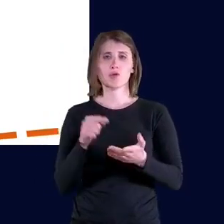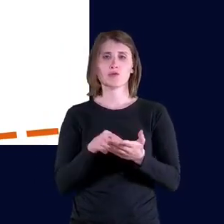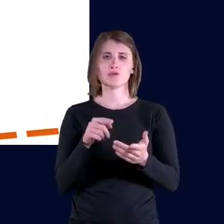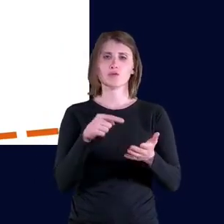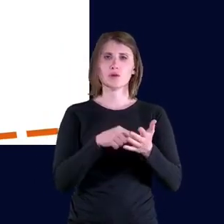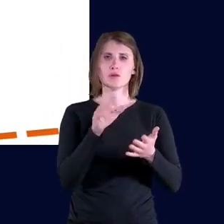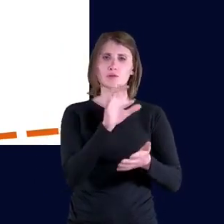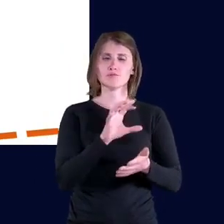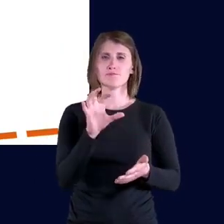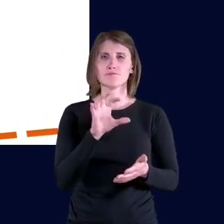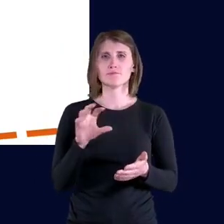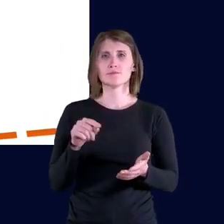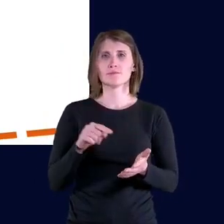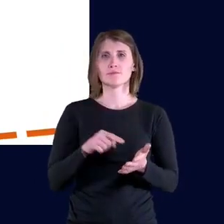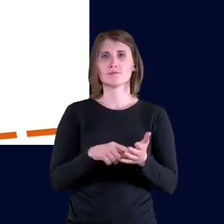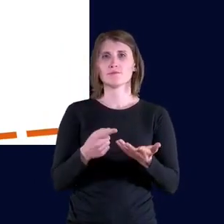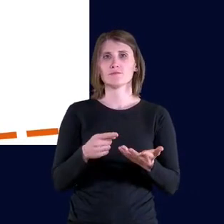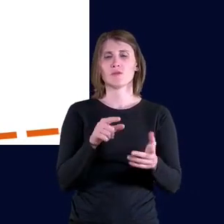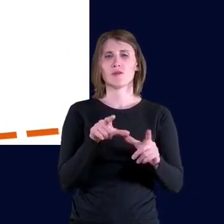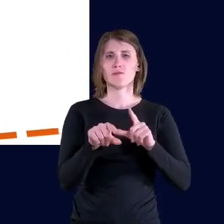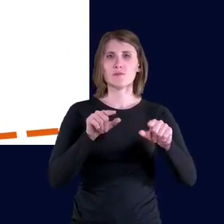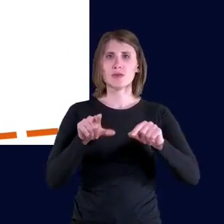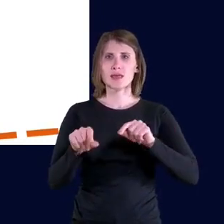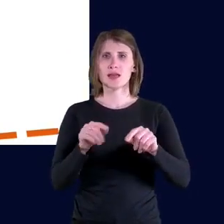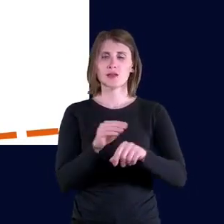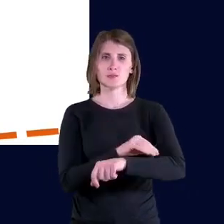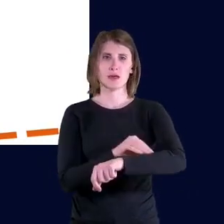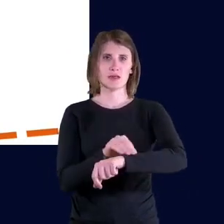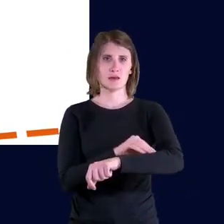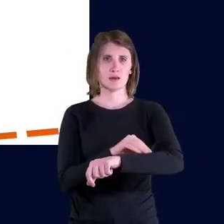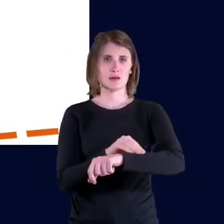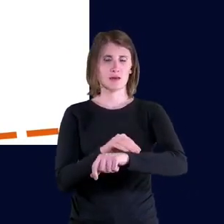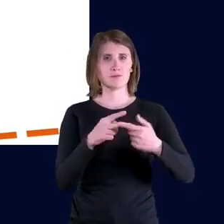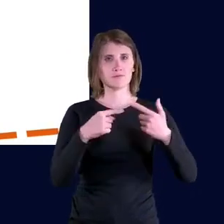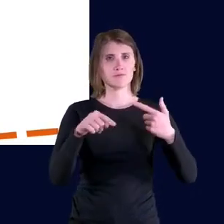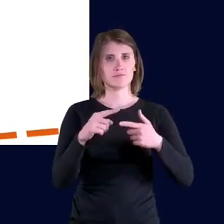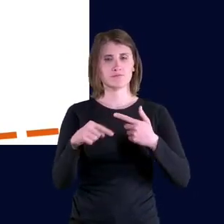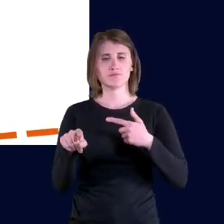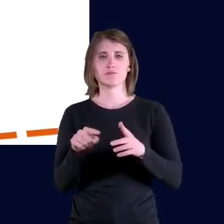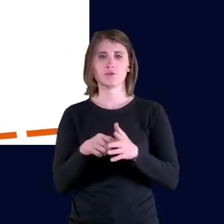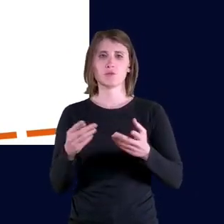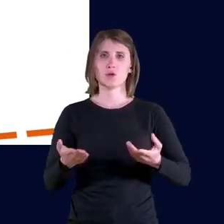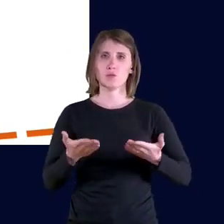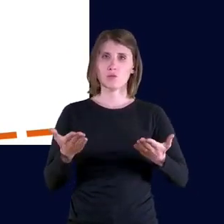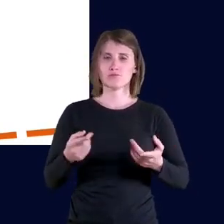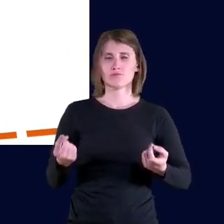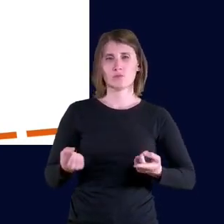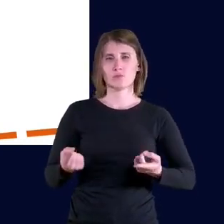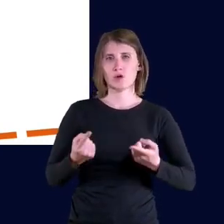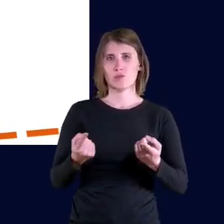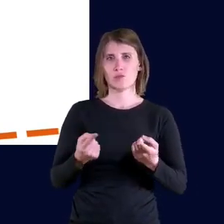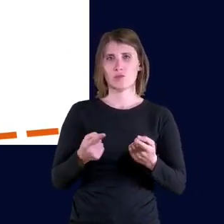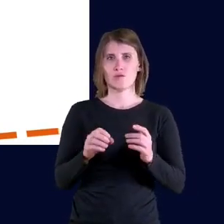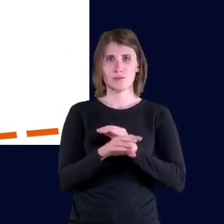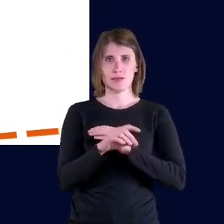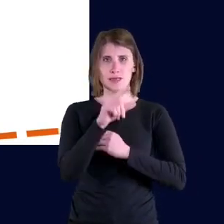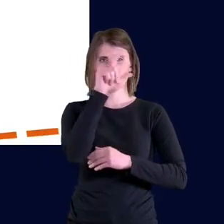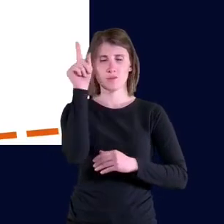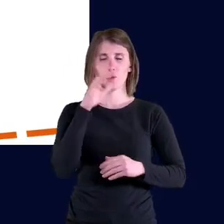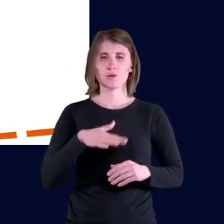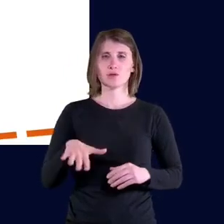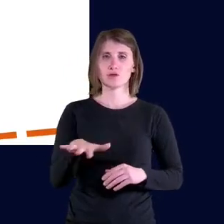monitorowaniu selekcji dostarczaniu materiału do promowanych mediach społecznościowych